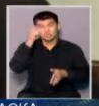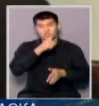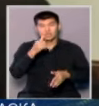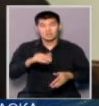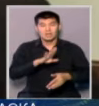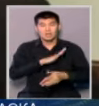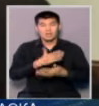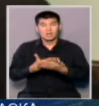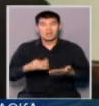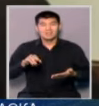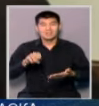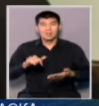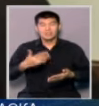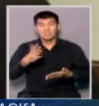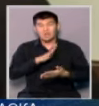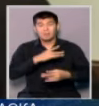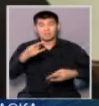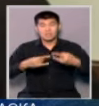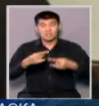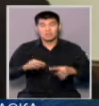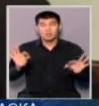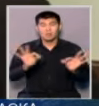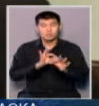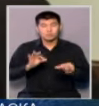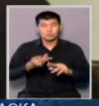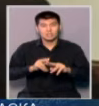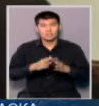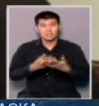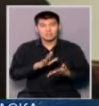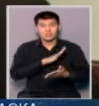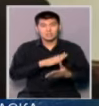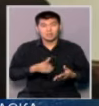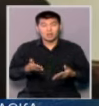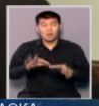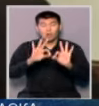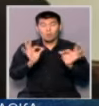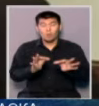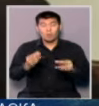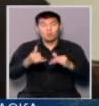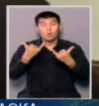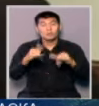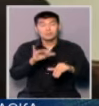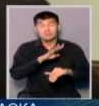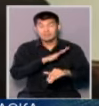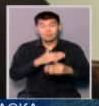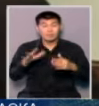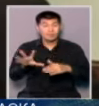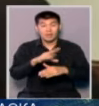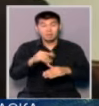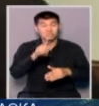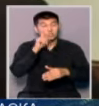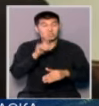тамашадан көрген, оған дейін аудио кассеттерін жинап, сол өнерінде тәнті болып жүрген адамның бірі едім. Енді бәрімізде